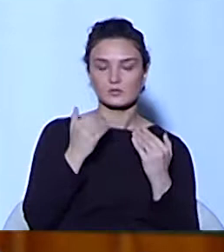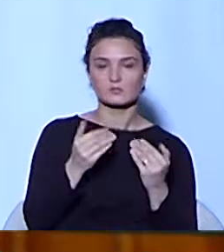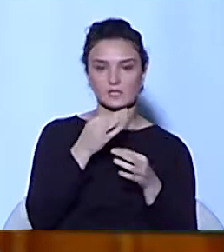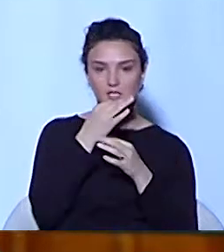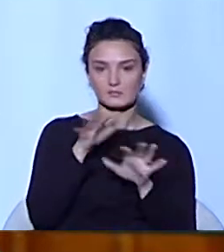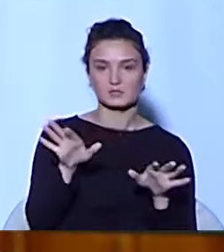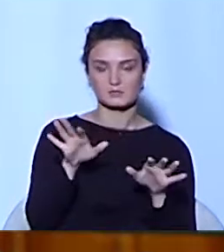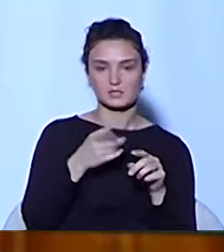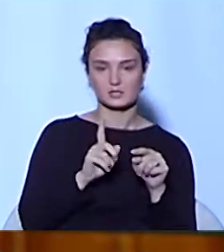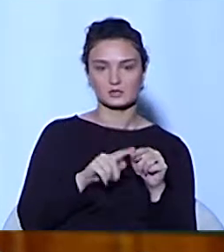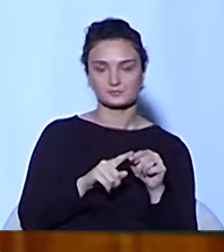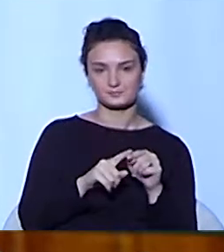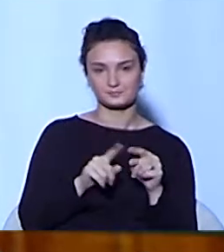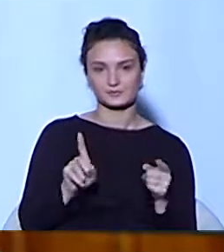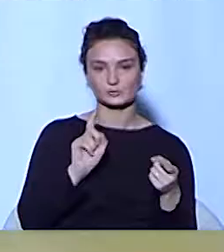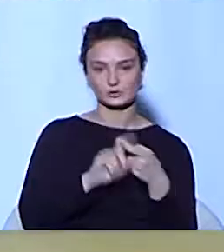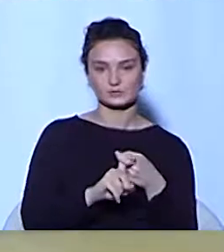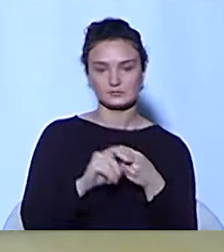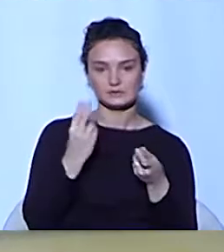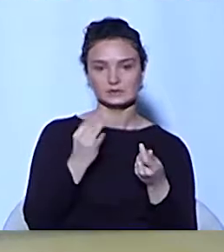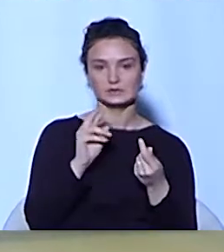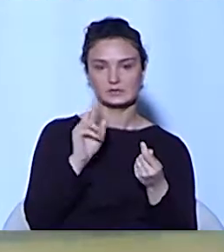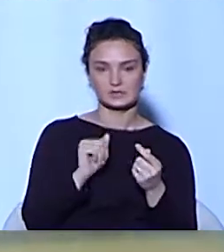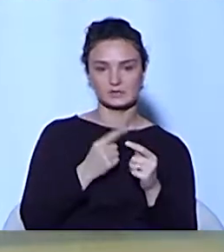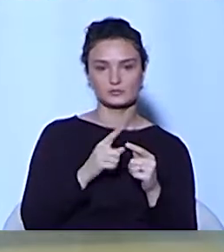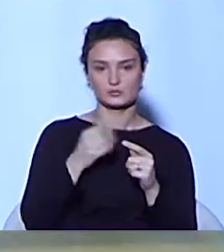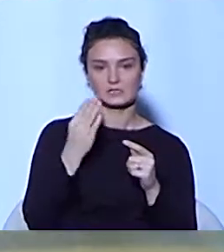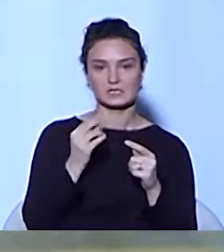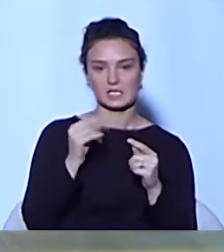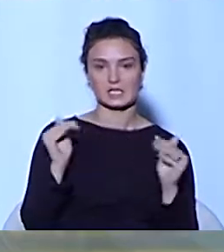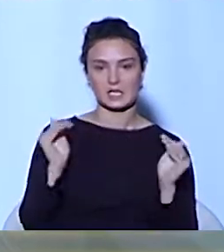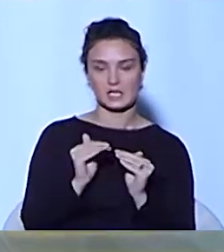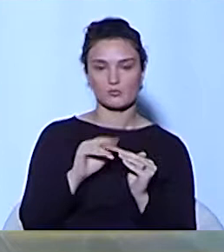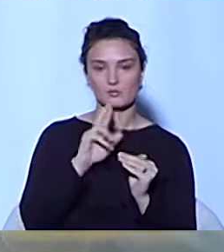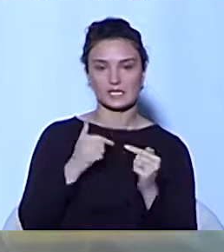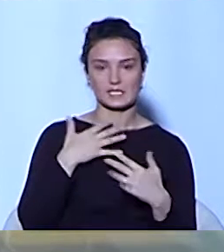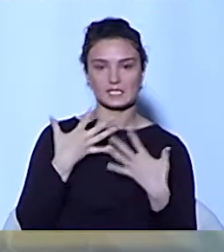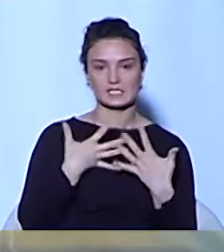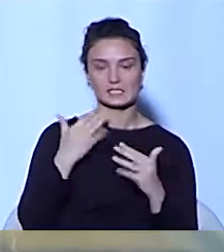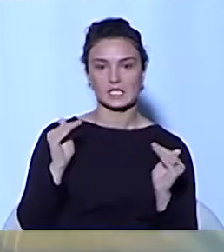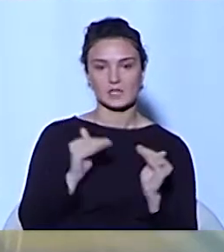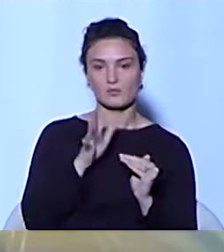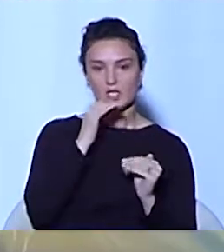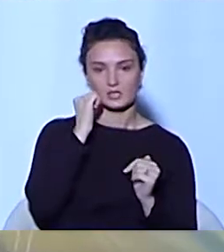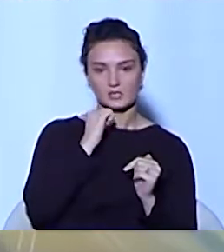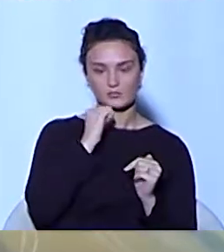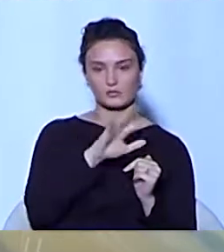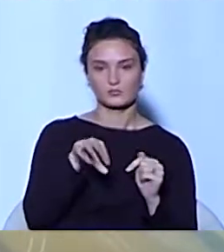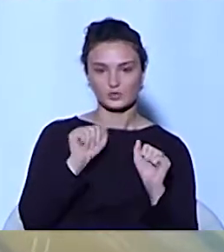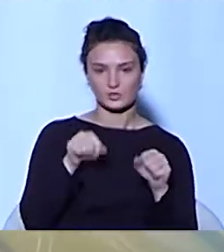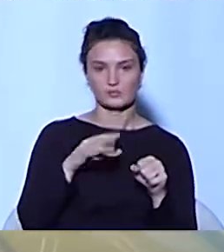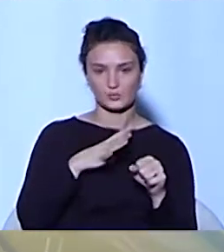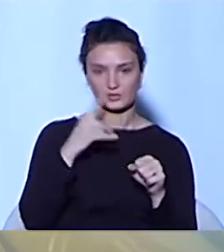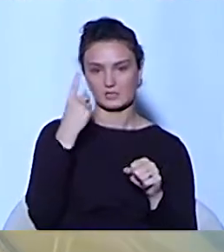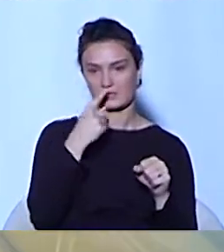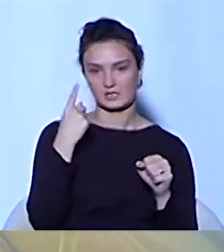ნებისმიერი ფერმენტი, ჰორმონი დამოკიდებულია ცილაზე, ამიტომ ცილის ნაკლებობა და ენერგიის ნაკლებობა ხანდაზმულებში შეიძლება გახდეს